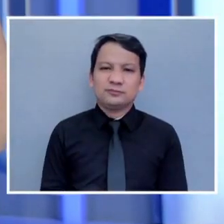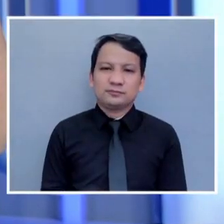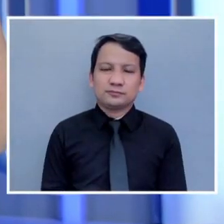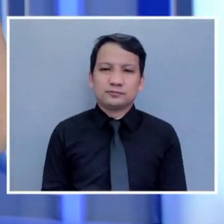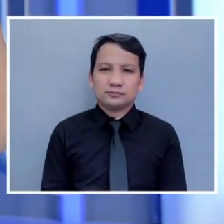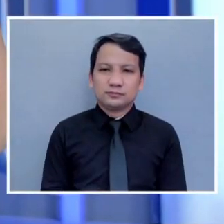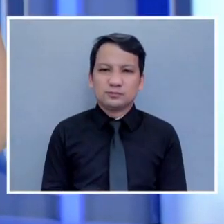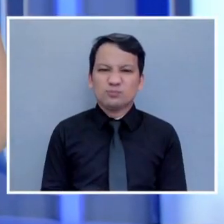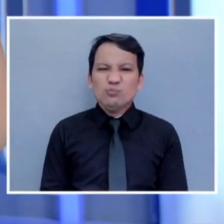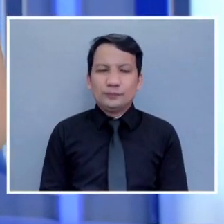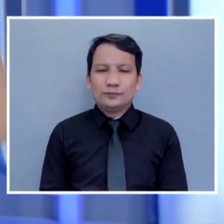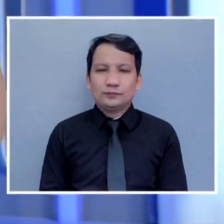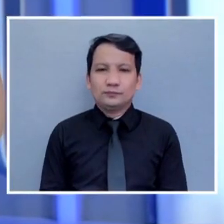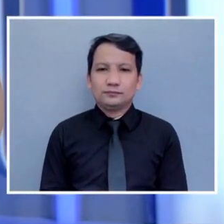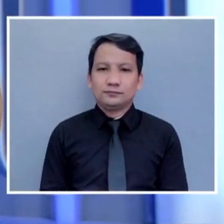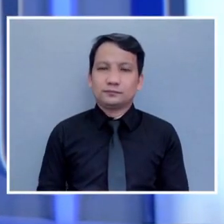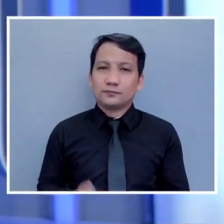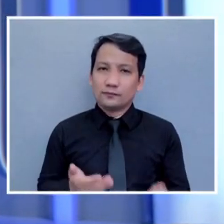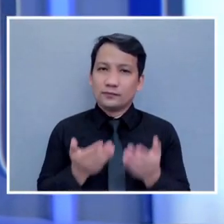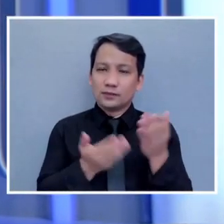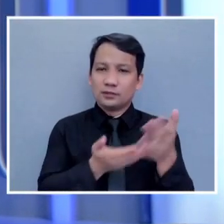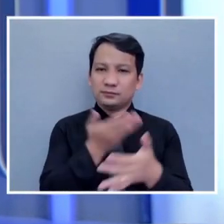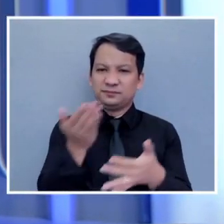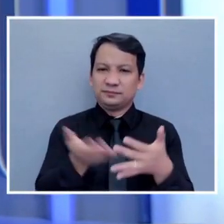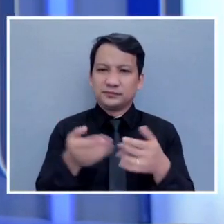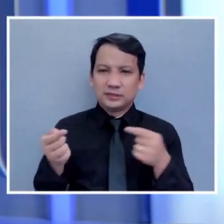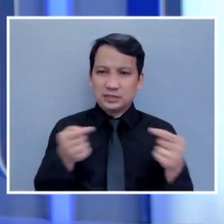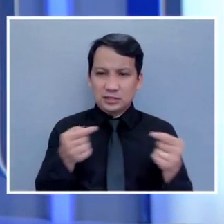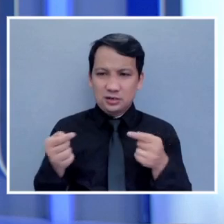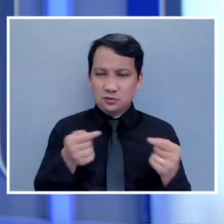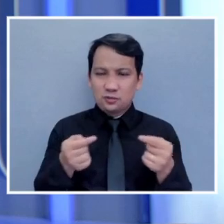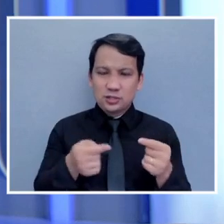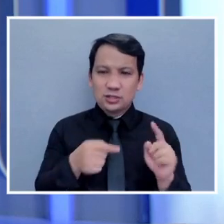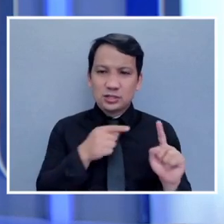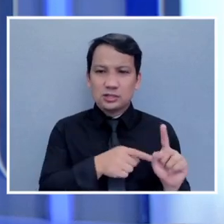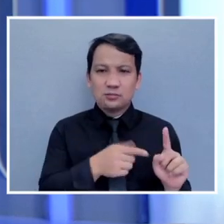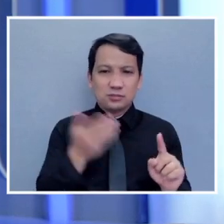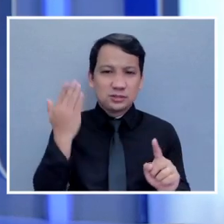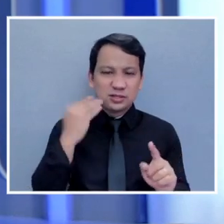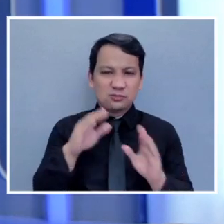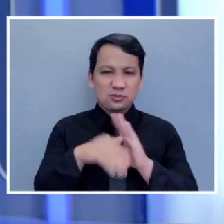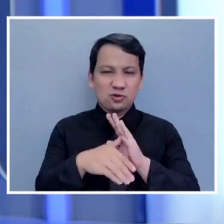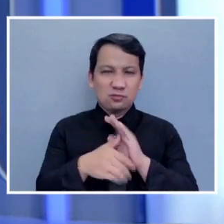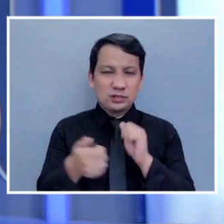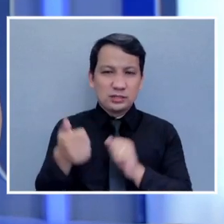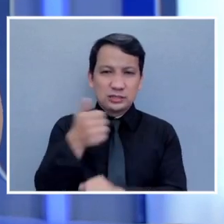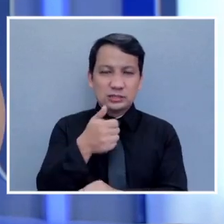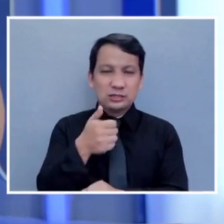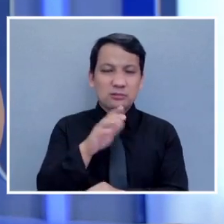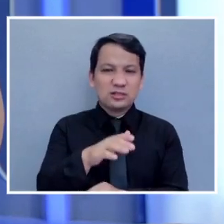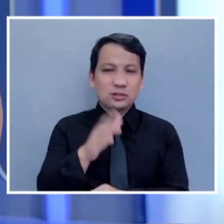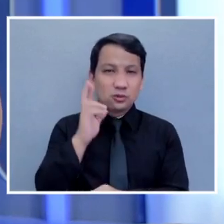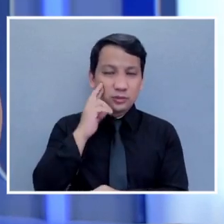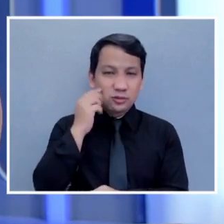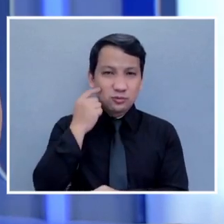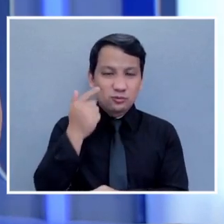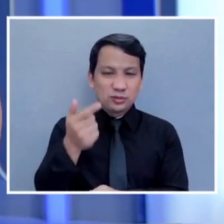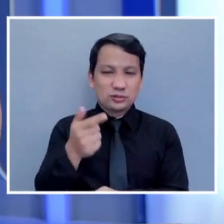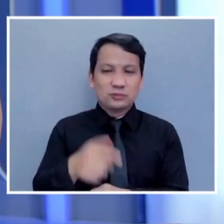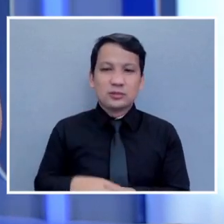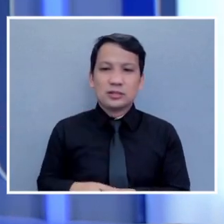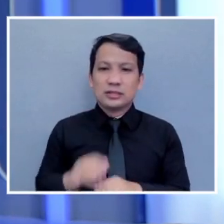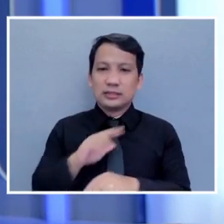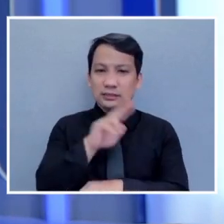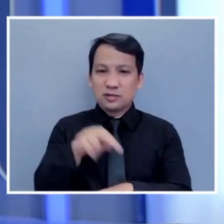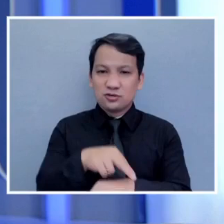Umabot na sa pagsasampa ng kaso ang girian sa pagitan ni na dating COMELEC Commissioner Rowena Guanzon at National Youth